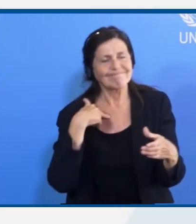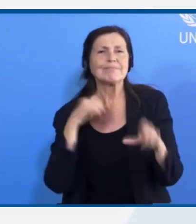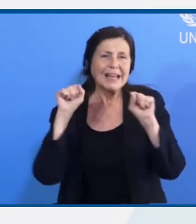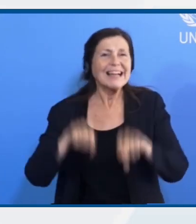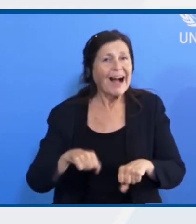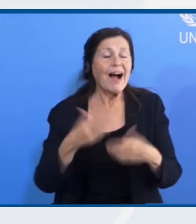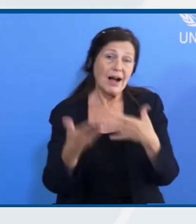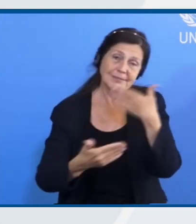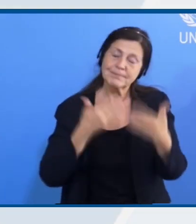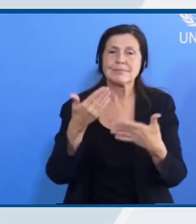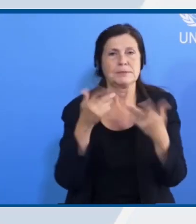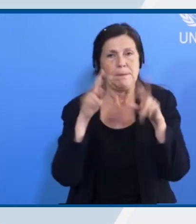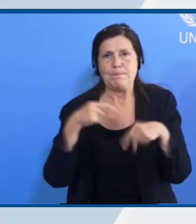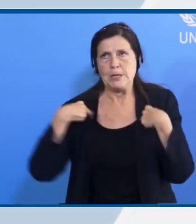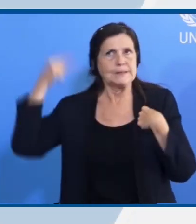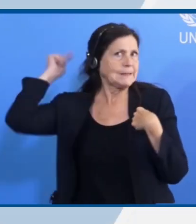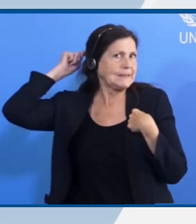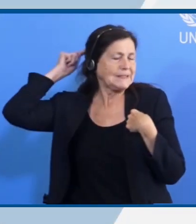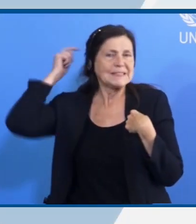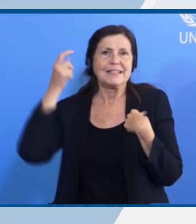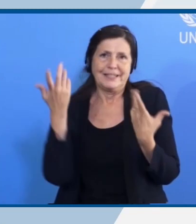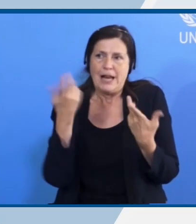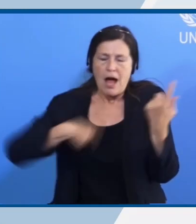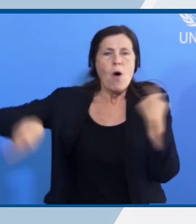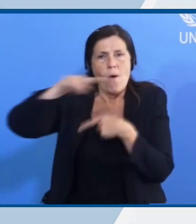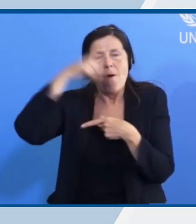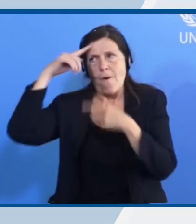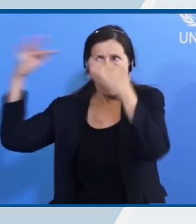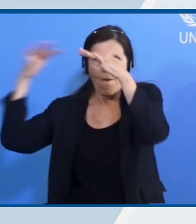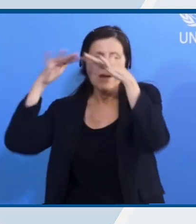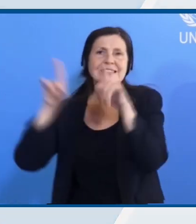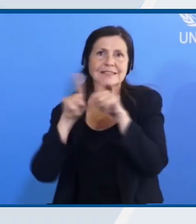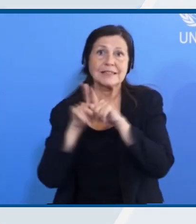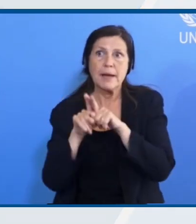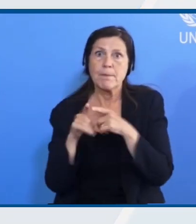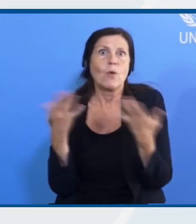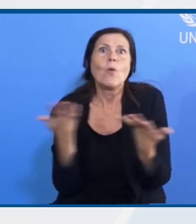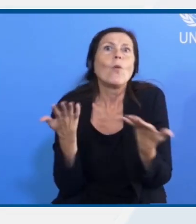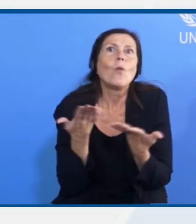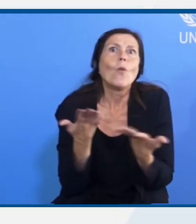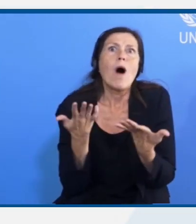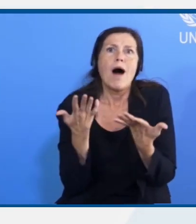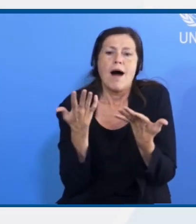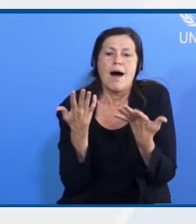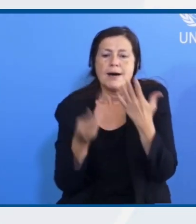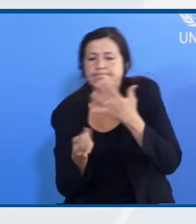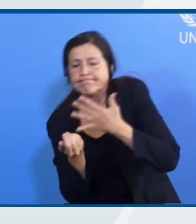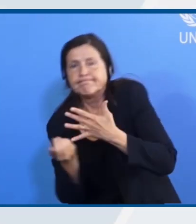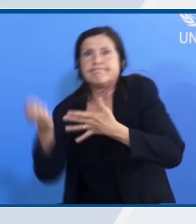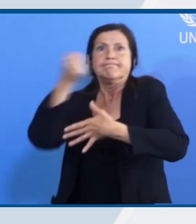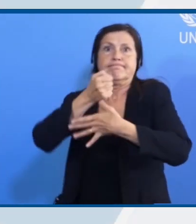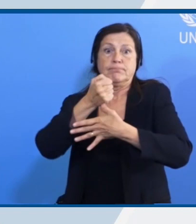and have everyone on the same page basically as to what really matters to the real